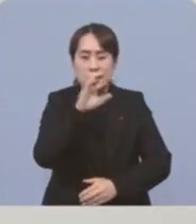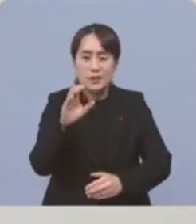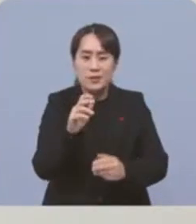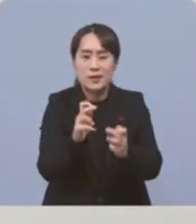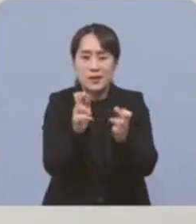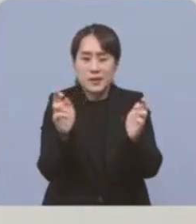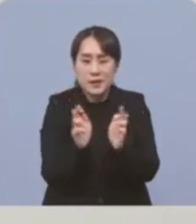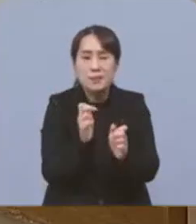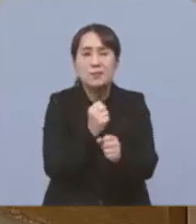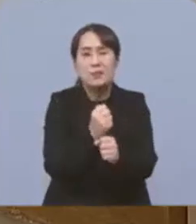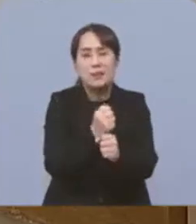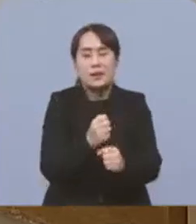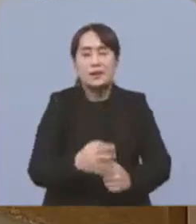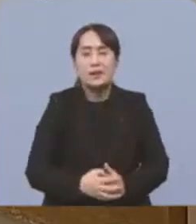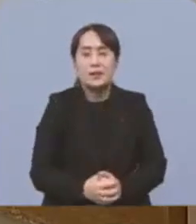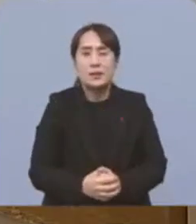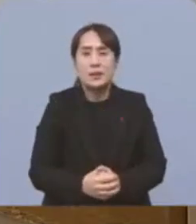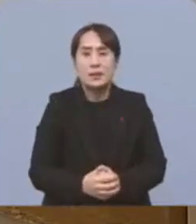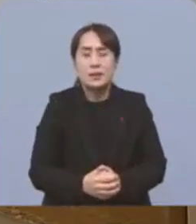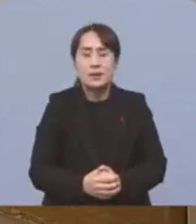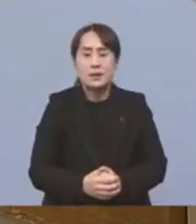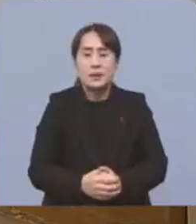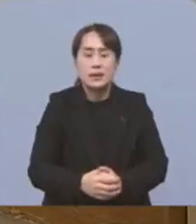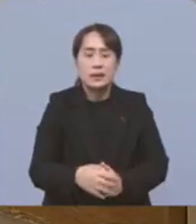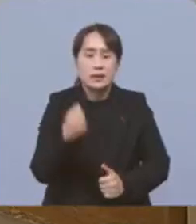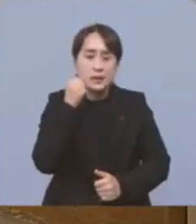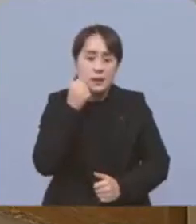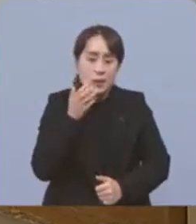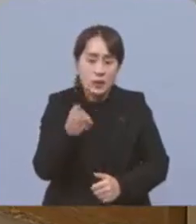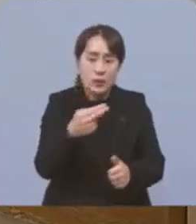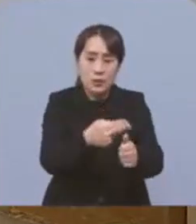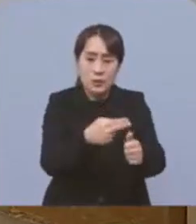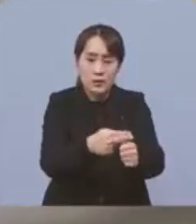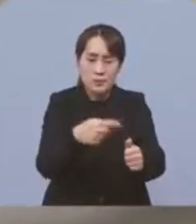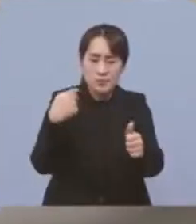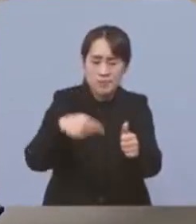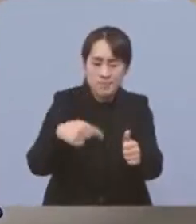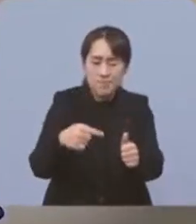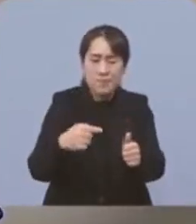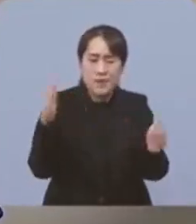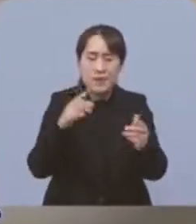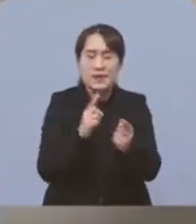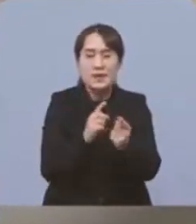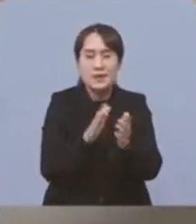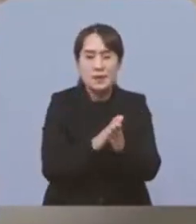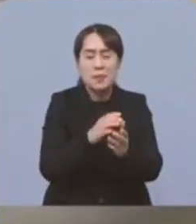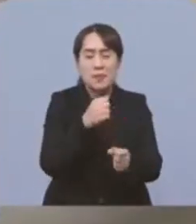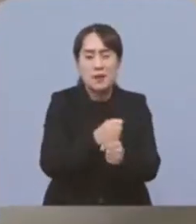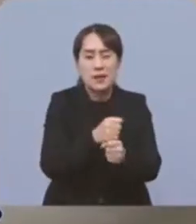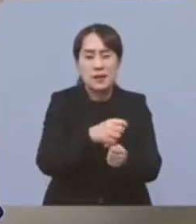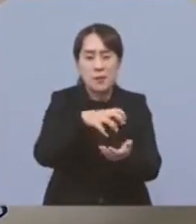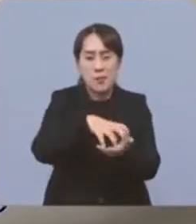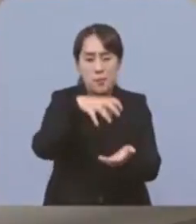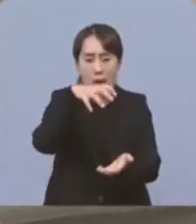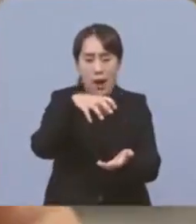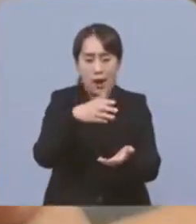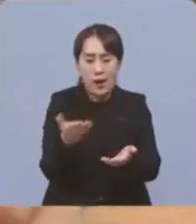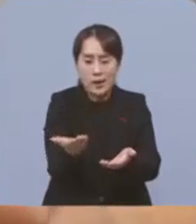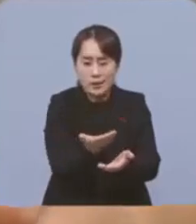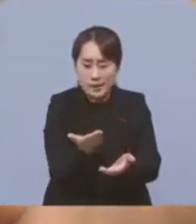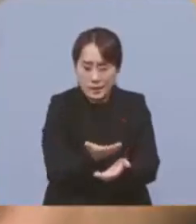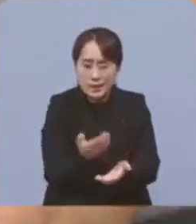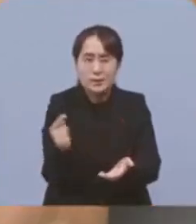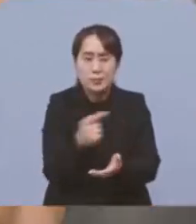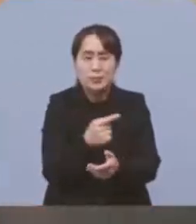케이크를 만드는 자리입니다. 제과제빵 전공 교수의 지도에 따라 학생들이 미리 직접 구워둔 빵 시트를 자르는